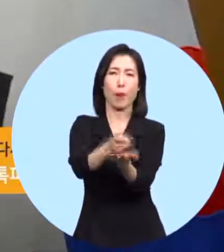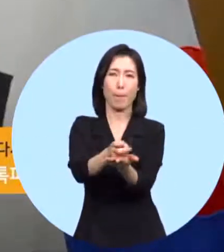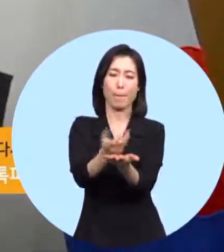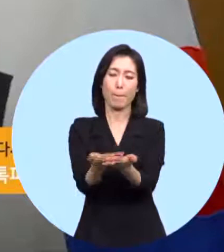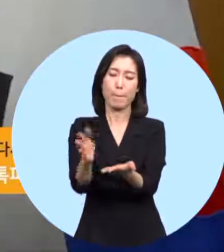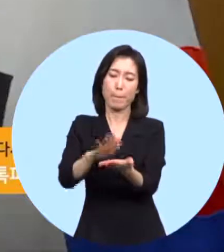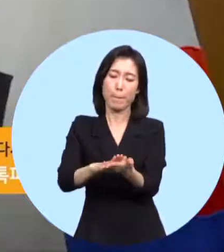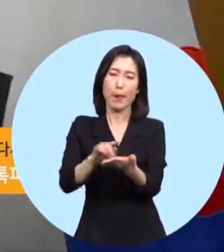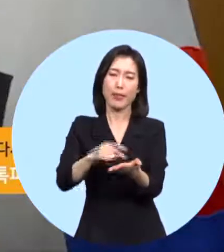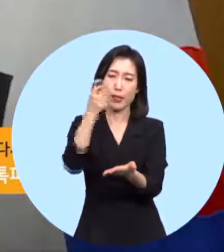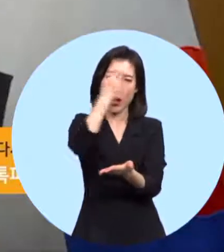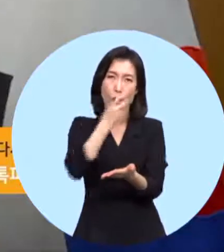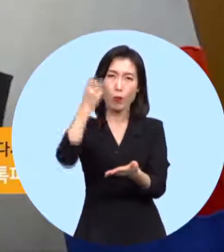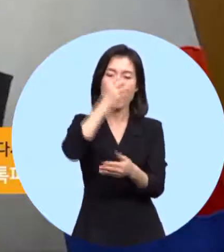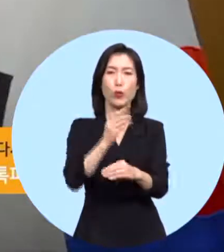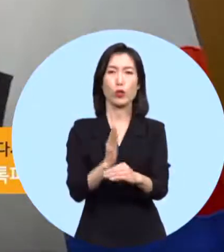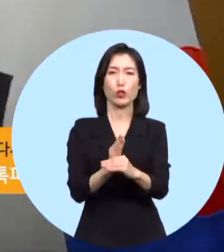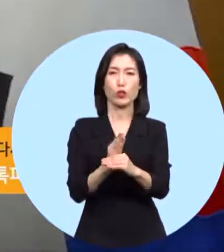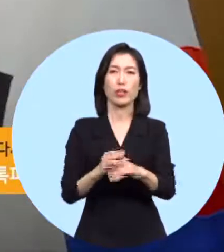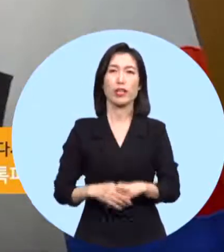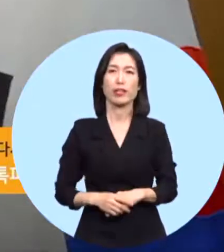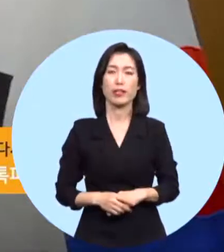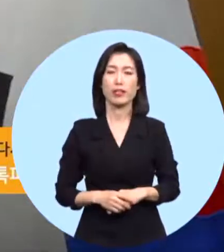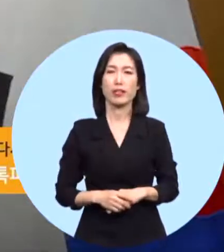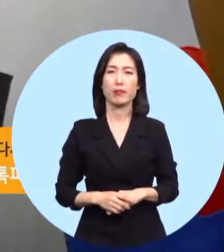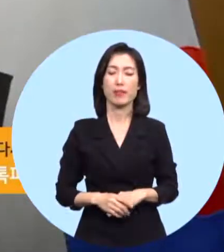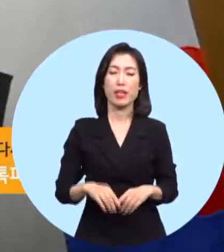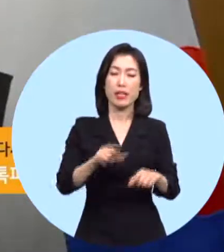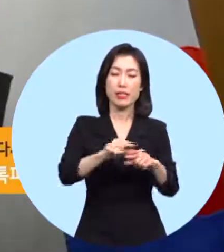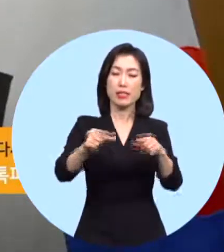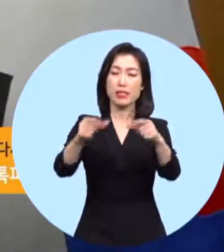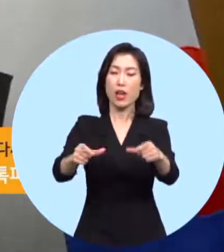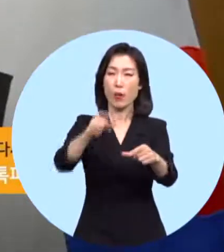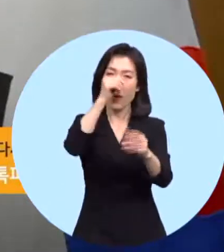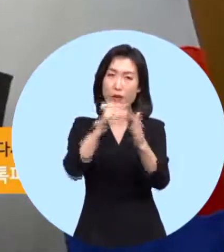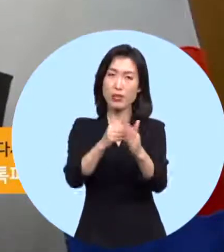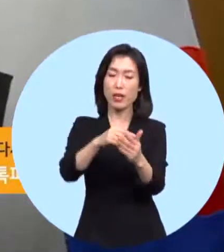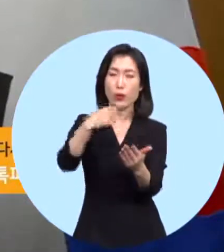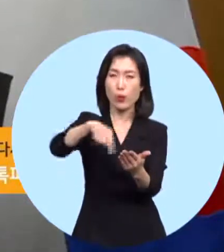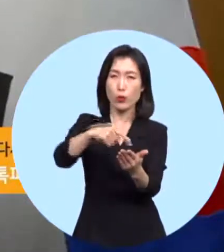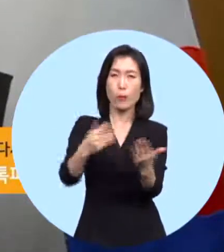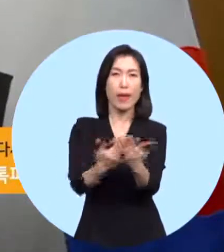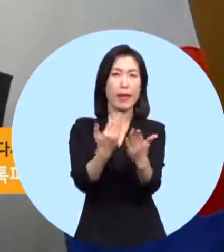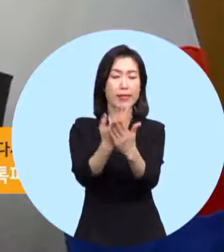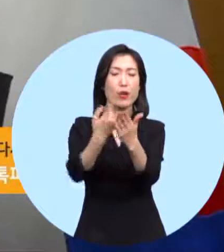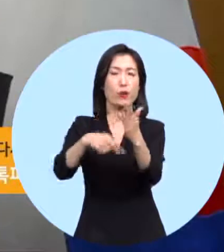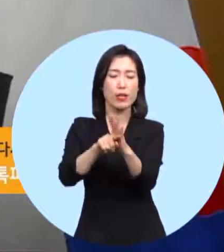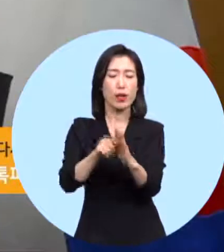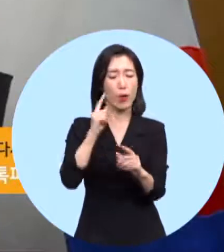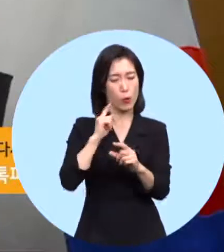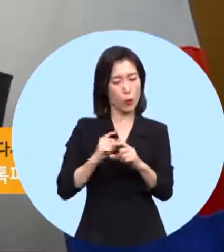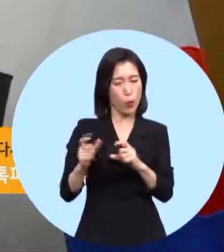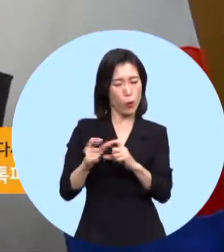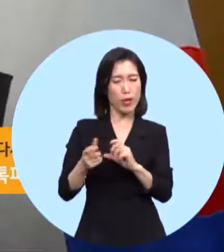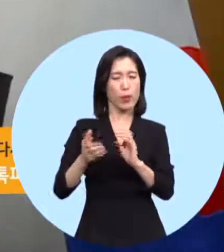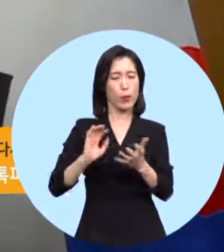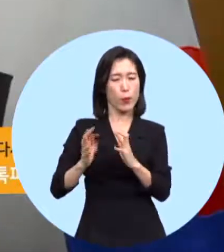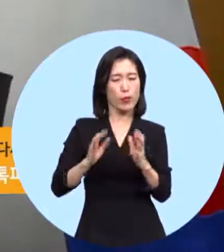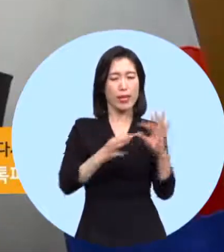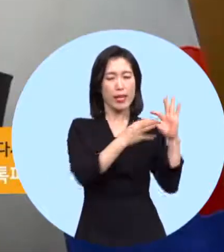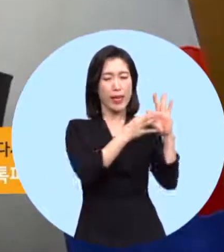개정을 검토하고 있습니다. 지역 평생교육의 발전에 대한 고민과 논의가